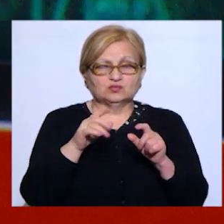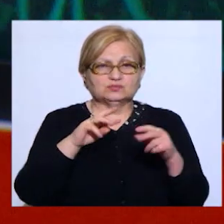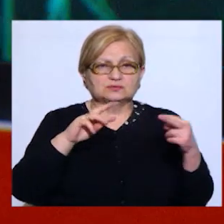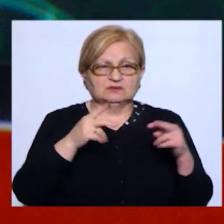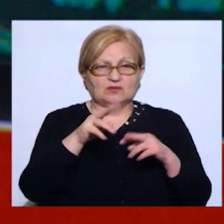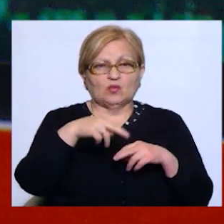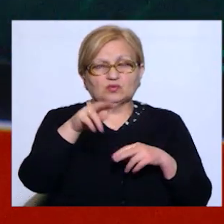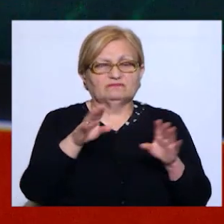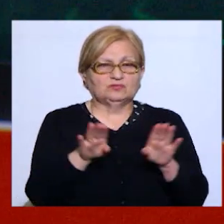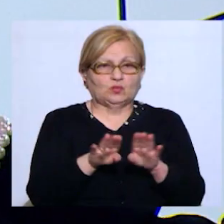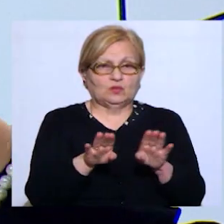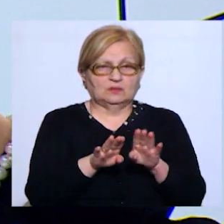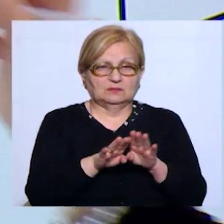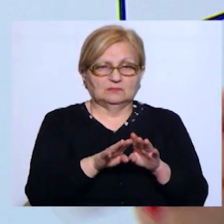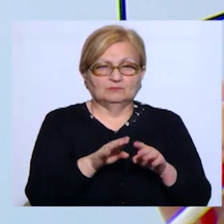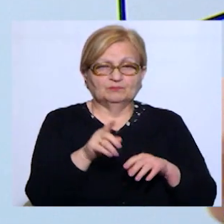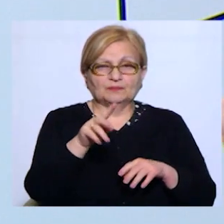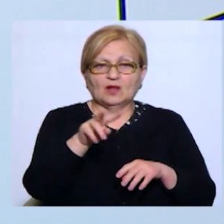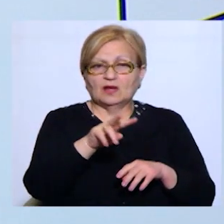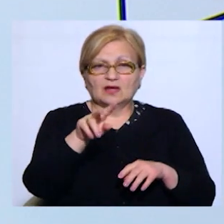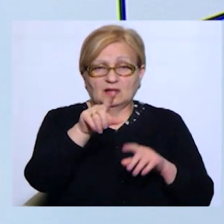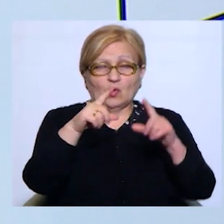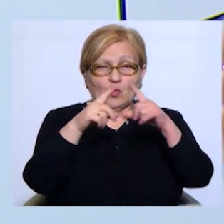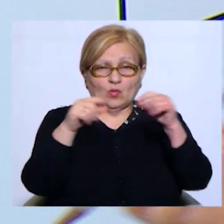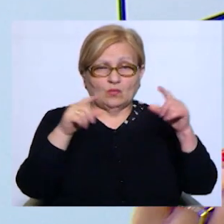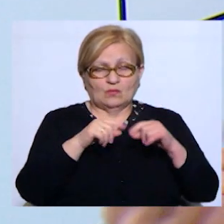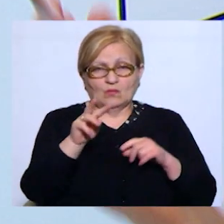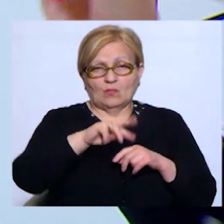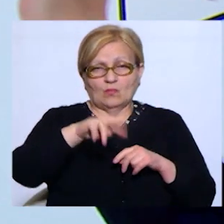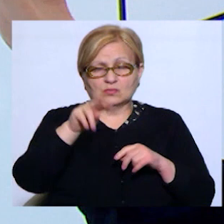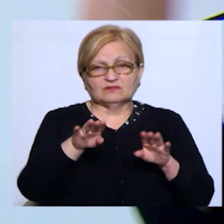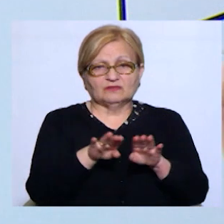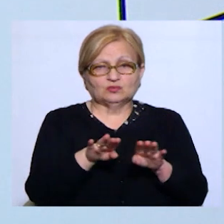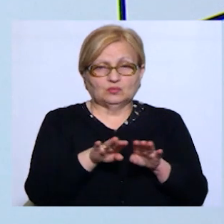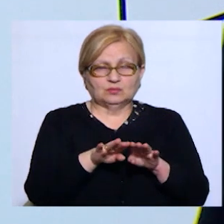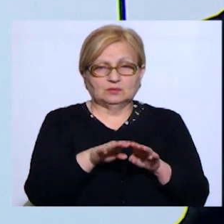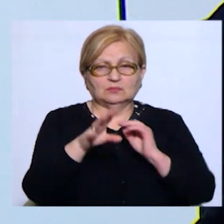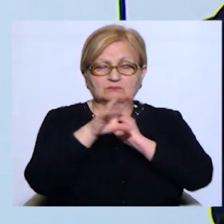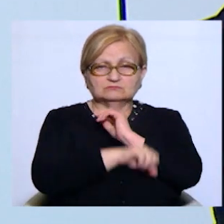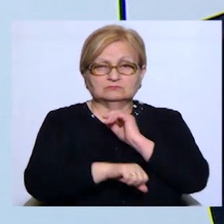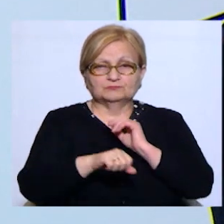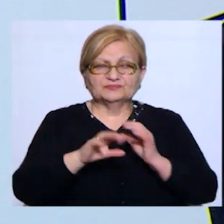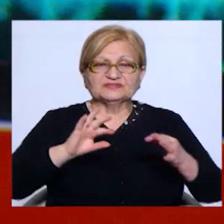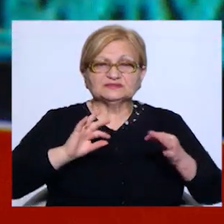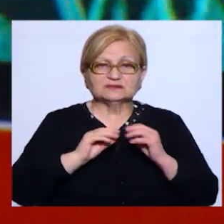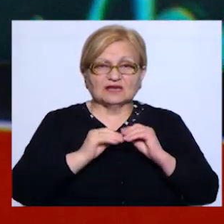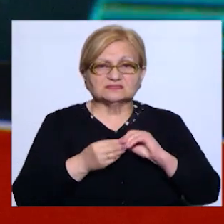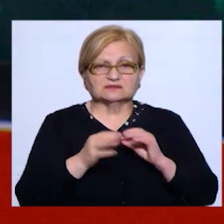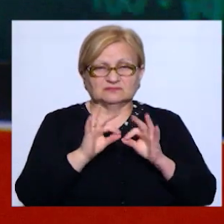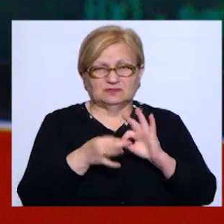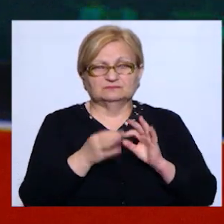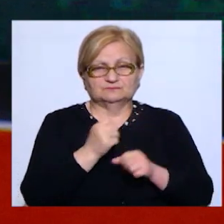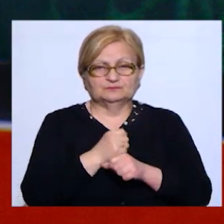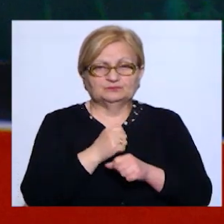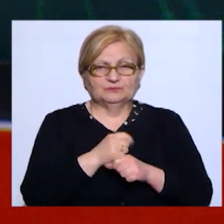ესე მივიღეთ რომ ეს სამკუთხედები ტოლია. ანუ რა გამოვიდა? დასკვნა. მოდით ახლა დასკვნა გავაკეთოთ. რომ